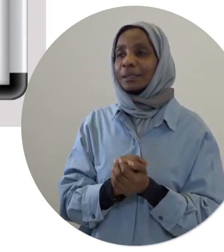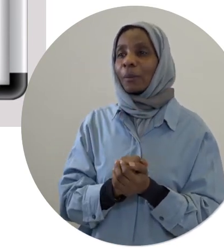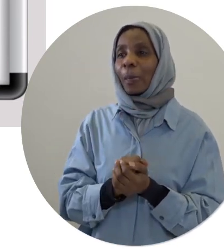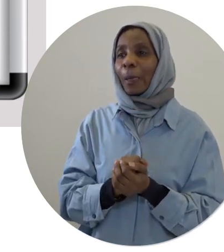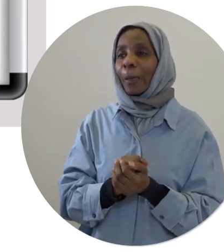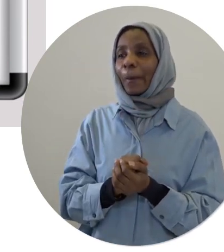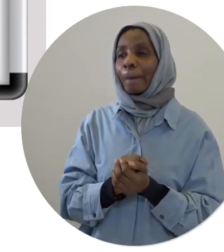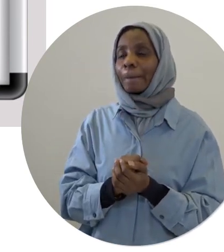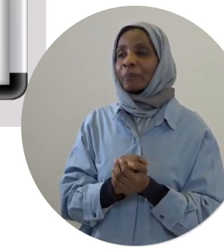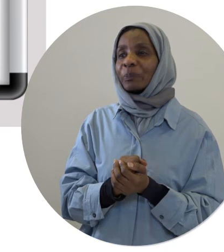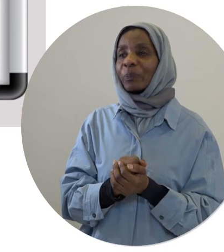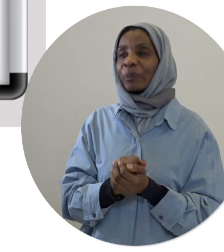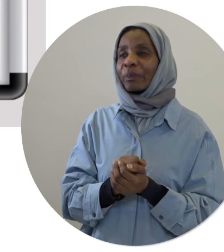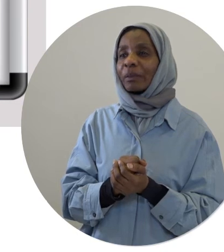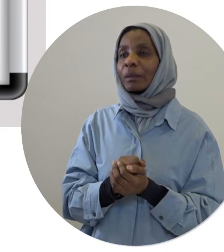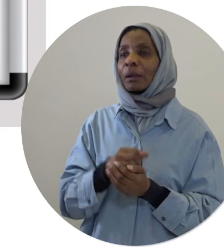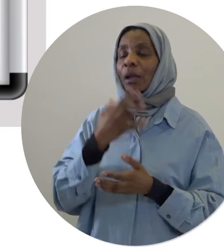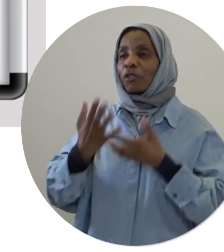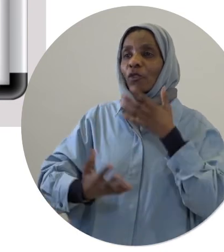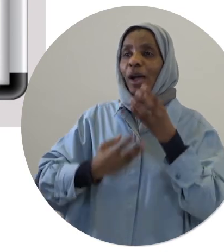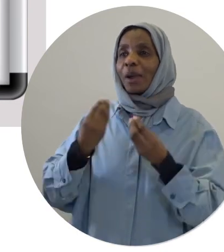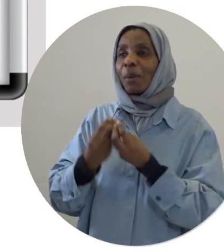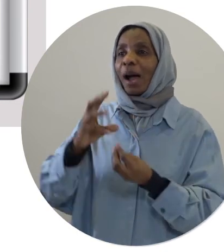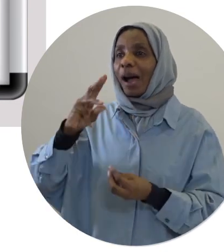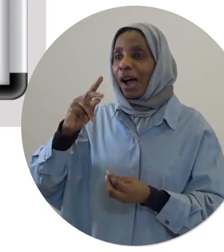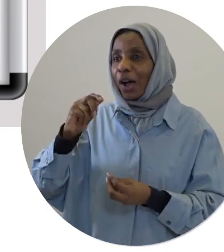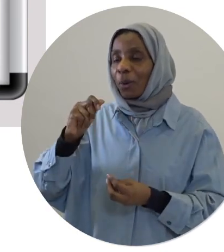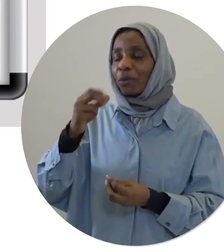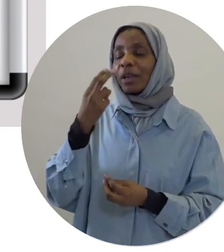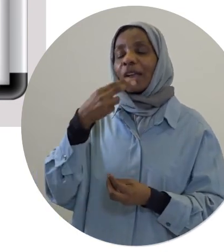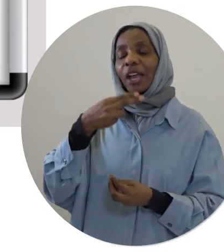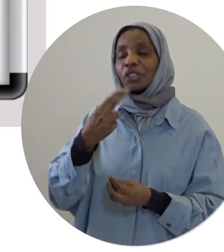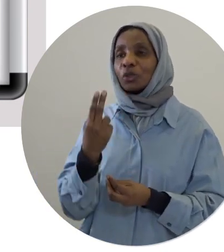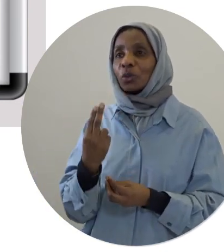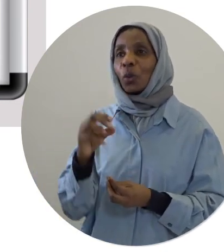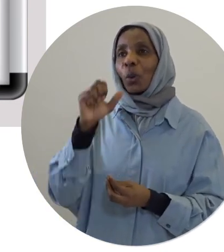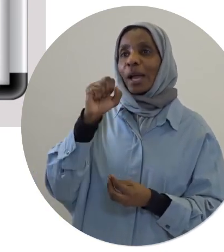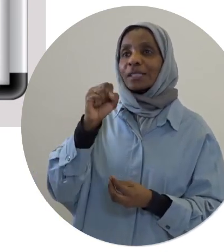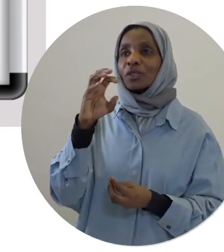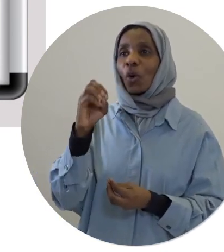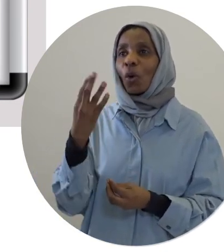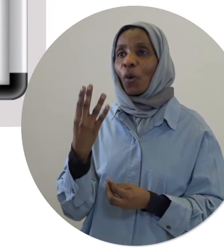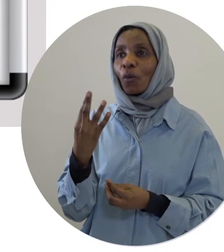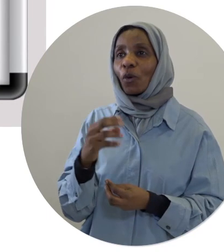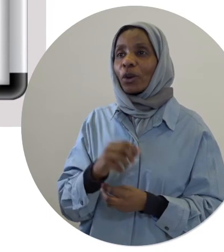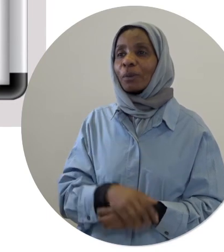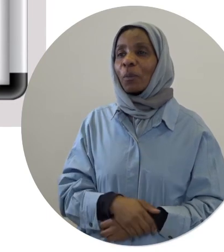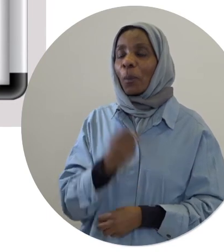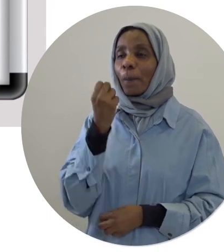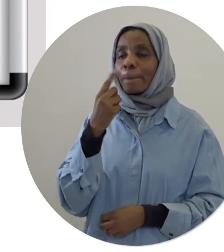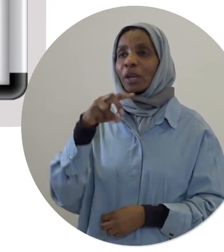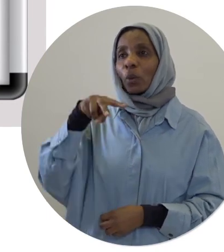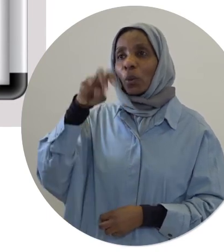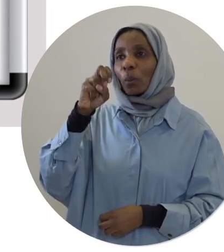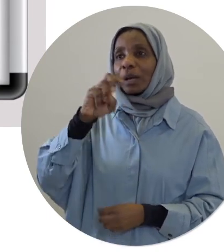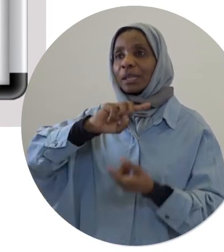هذا الإيثانول عندما يتفاعل مع حمض الكبريتيك المركز عند درجة حرارة 180